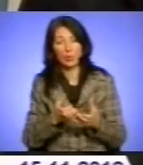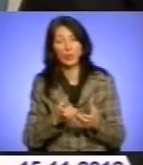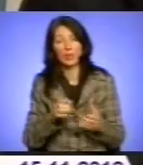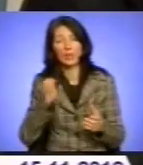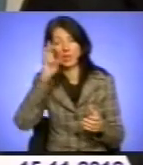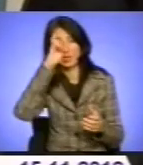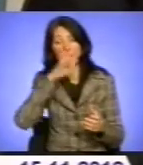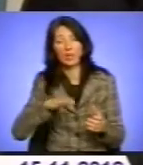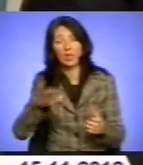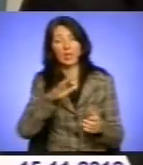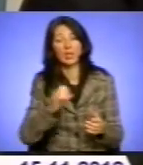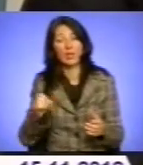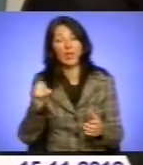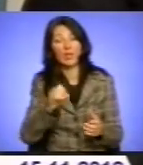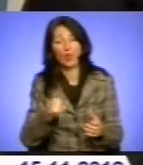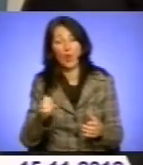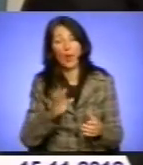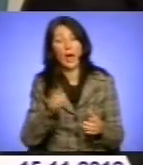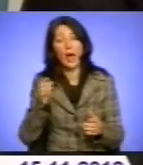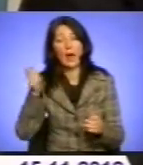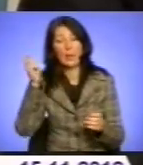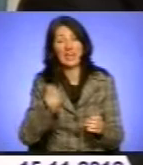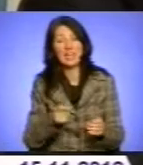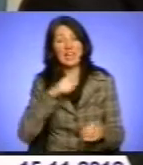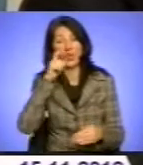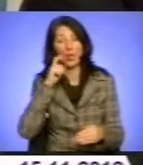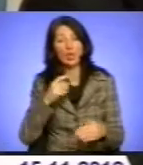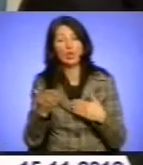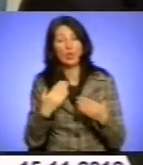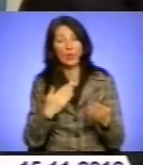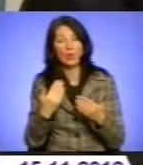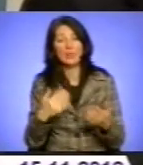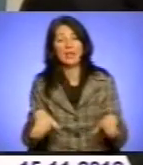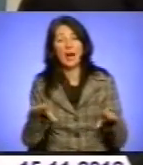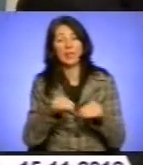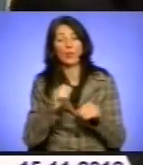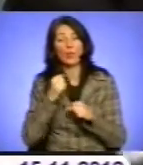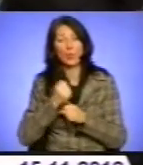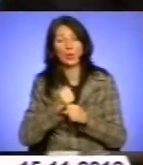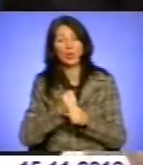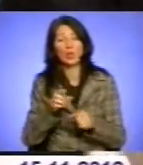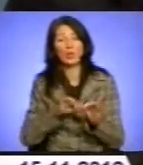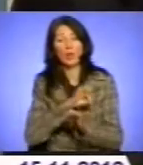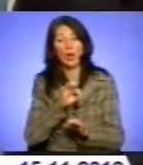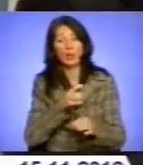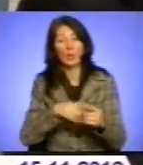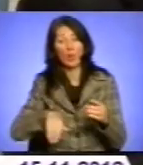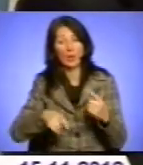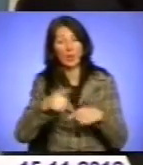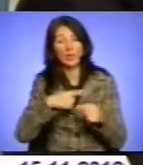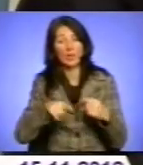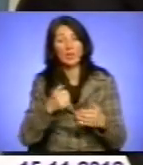Європи, але не тільки, приїжджати в Україну, спілкуватися, разом працювати над проектами, потім повертатися до